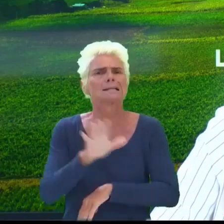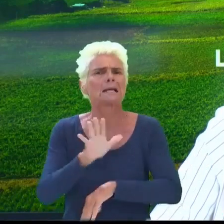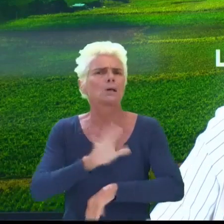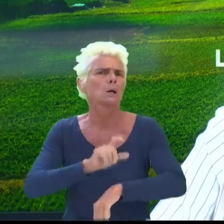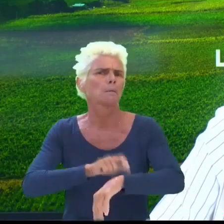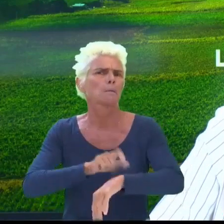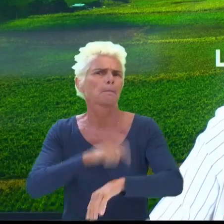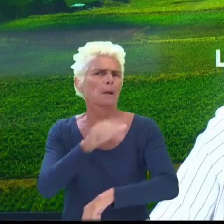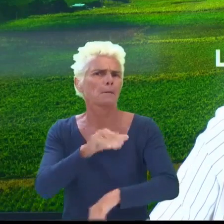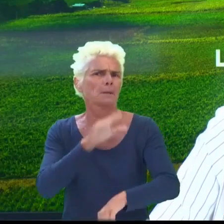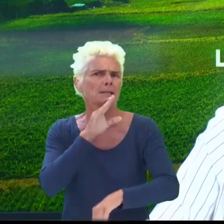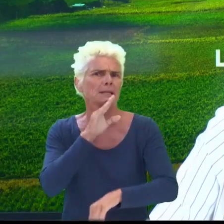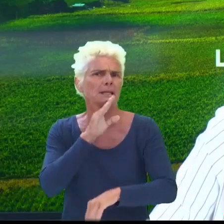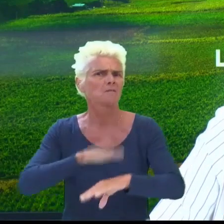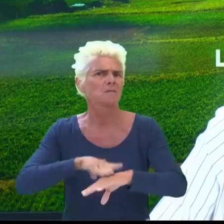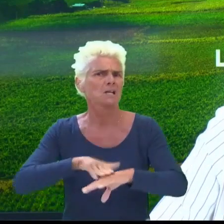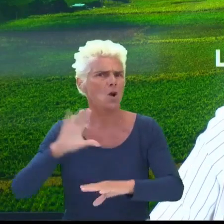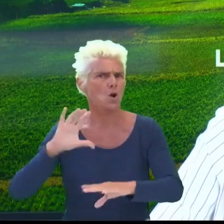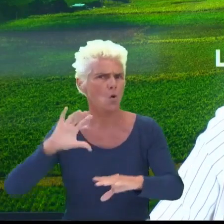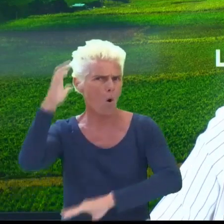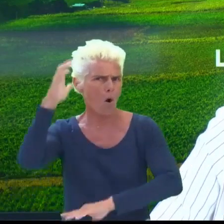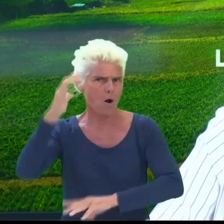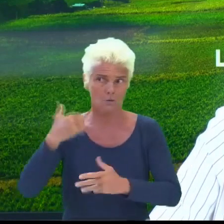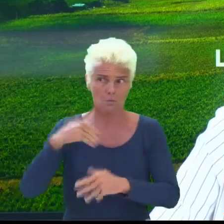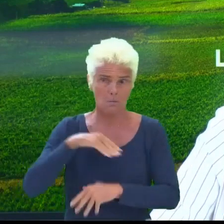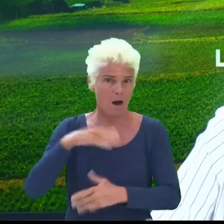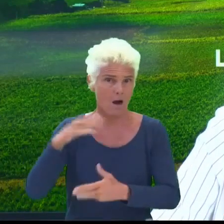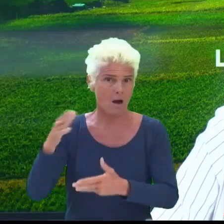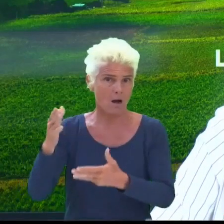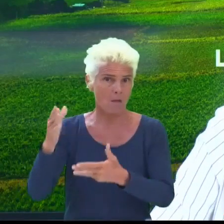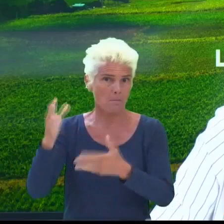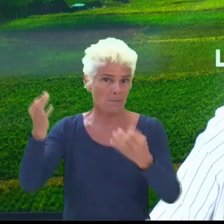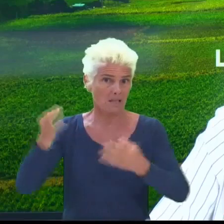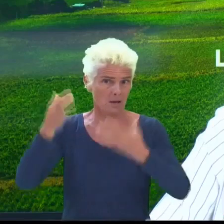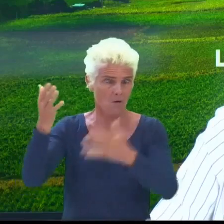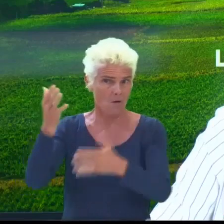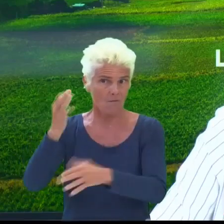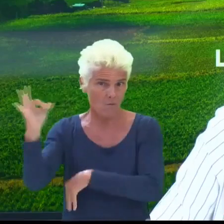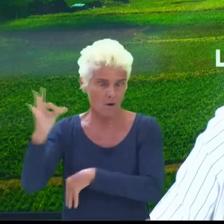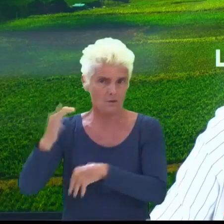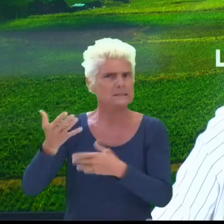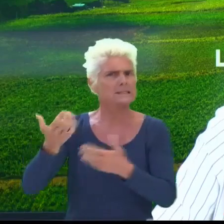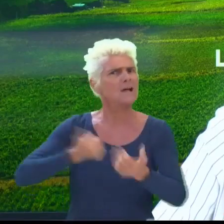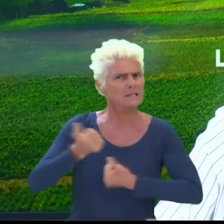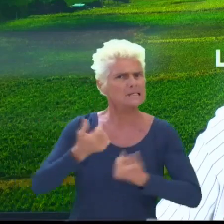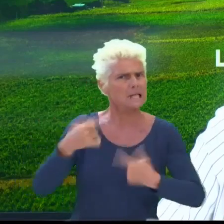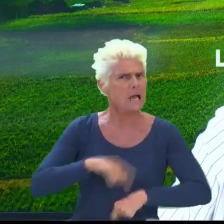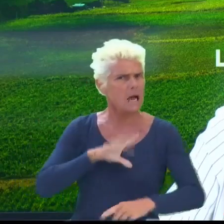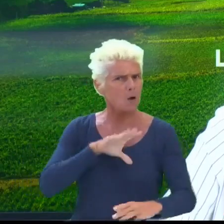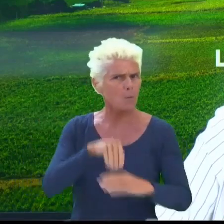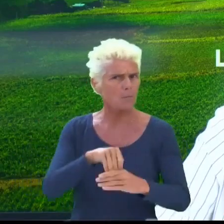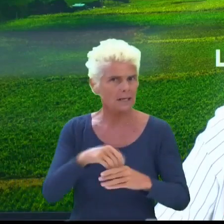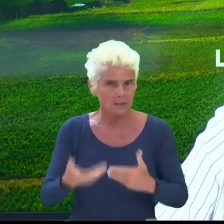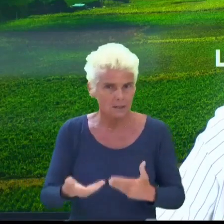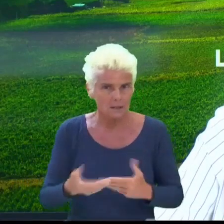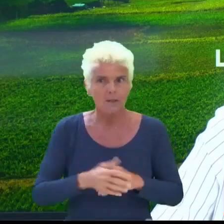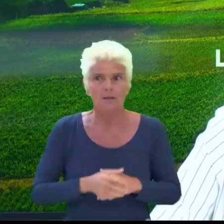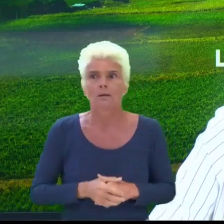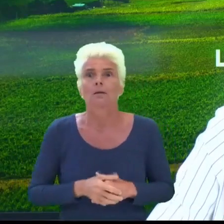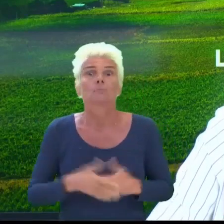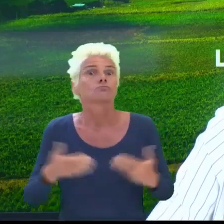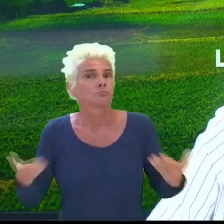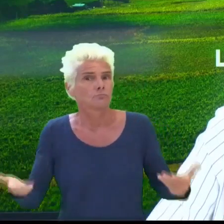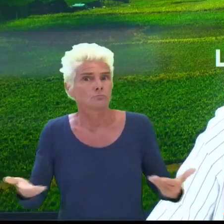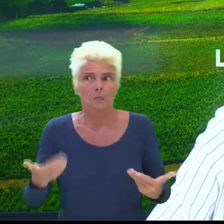vigilance orange pour Météo France et donc en alerte orange pour les services de l'État et donc pour ce